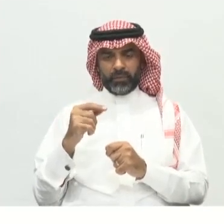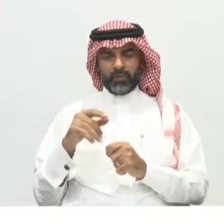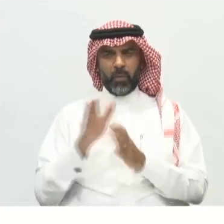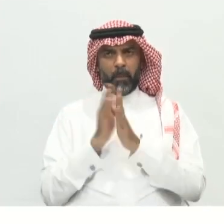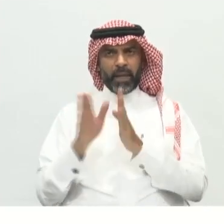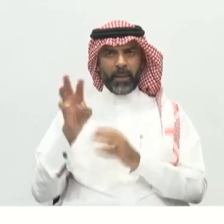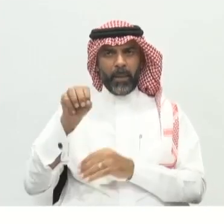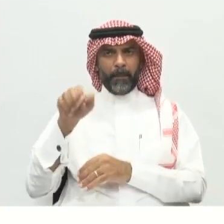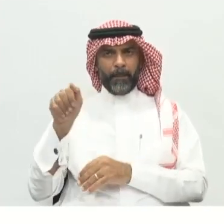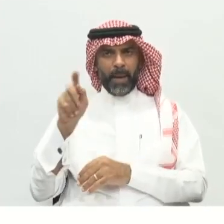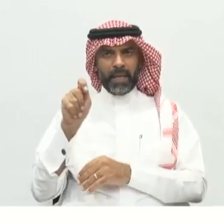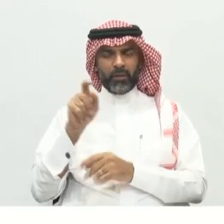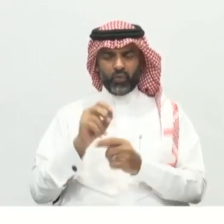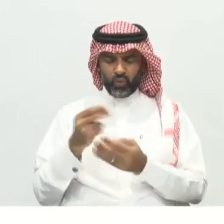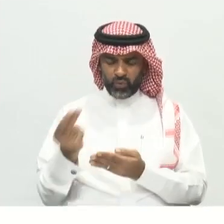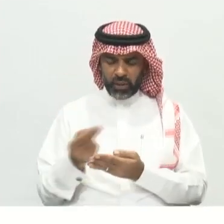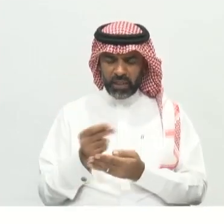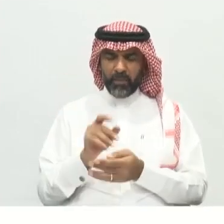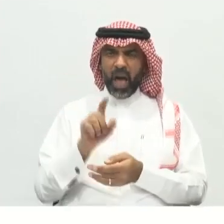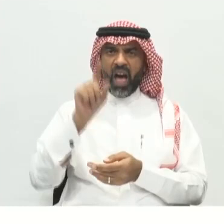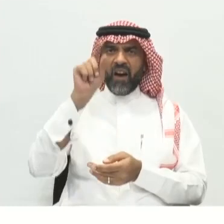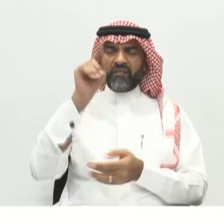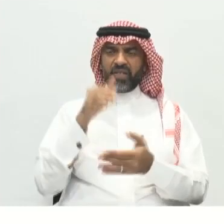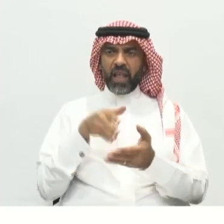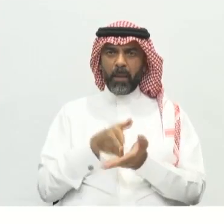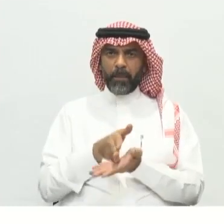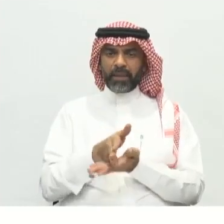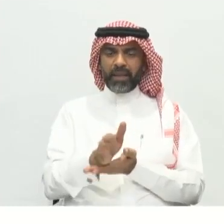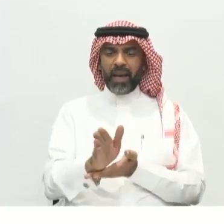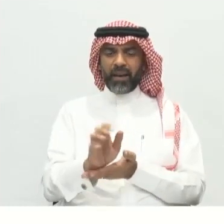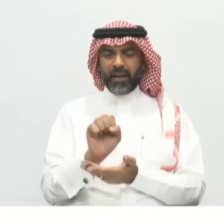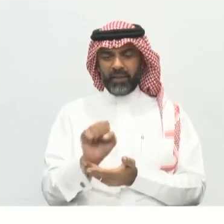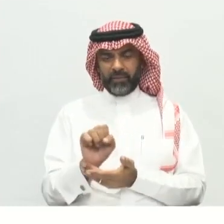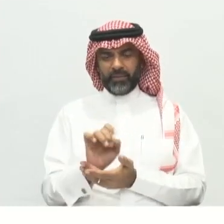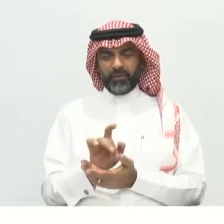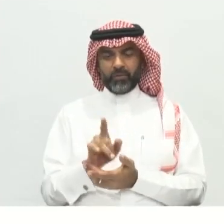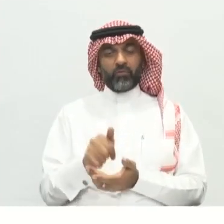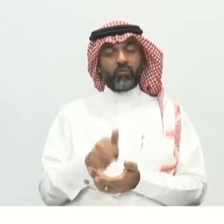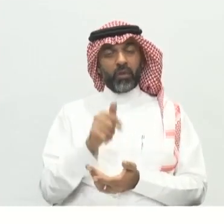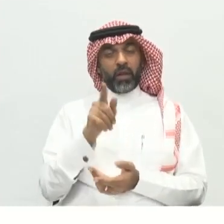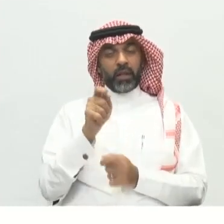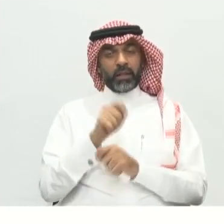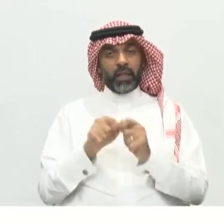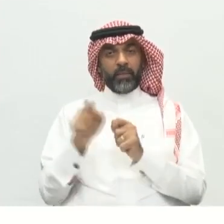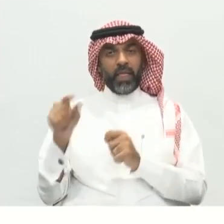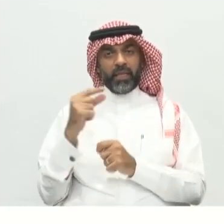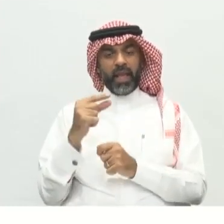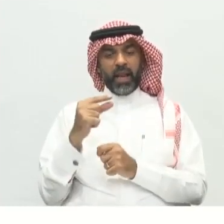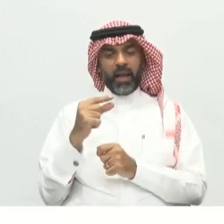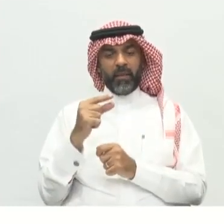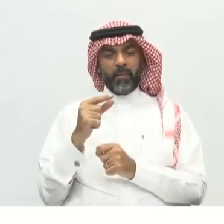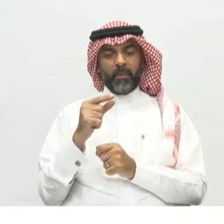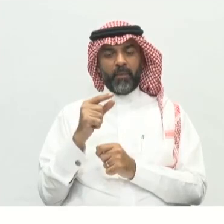لايبراري ترسم افضل مسار تنتجه خوارزميه الحل يمكنك استخدام هذه الداله فقط مع النسخه التي تشمل